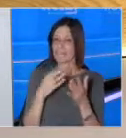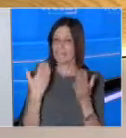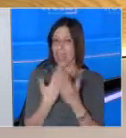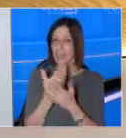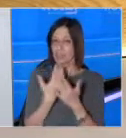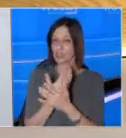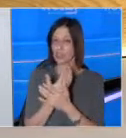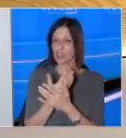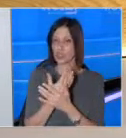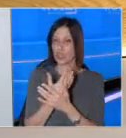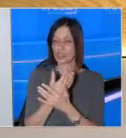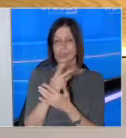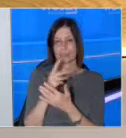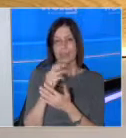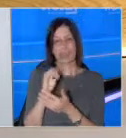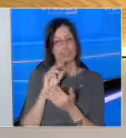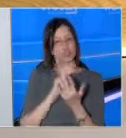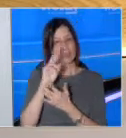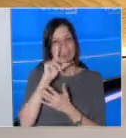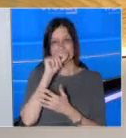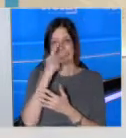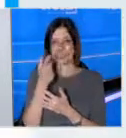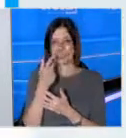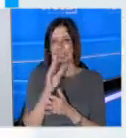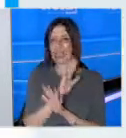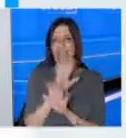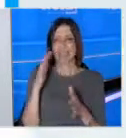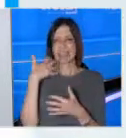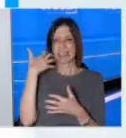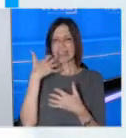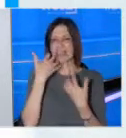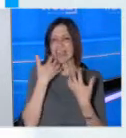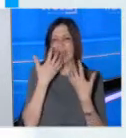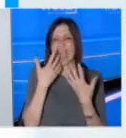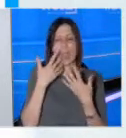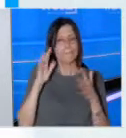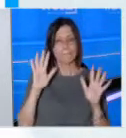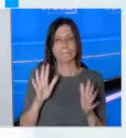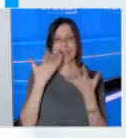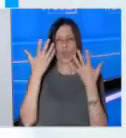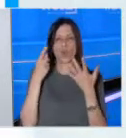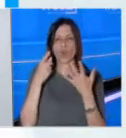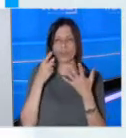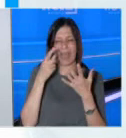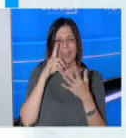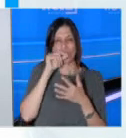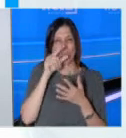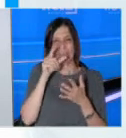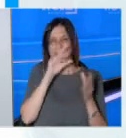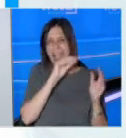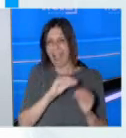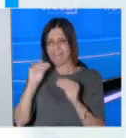חברת החדשות, N12, צייץ כך. אין לתאר את המהירות שהפיד, הפיד בטוויטר,